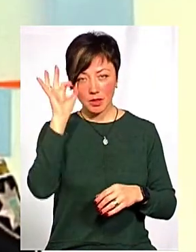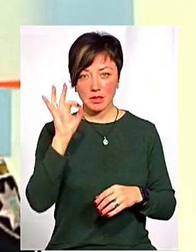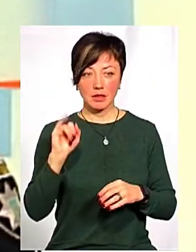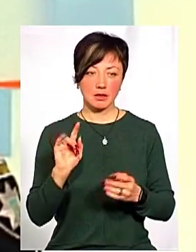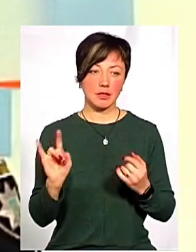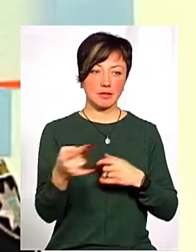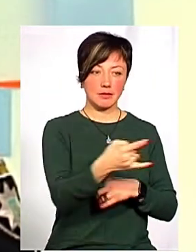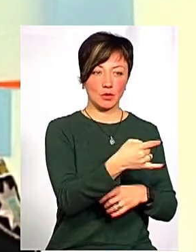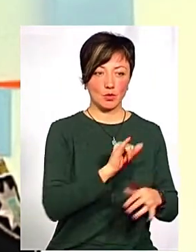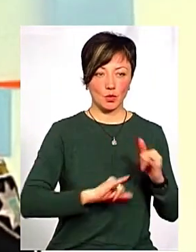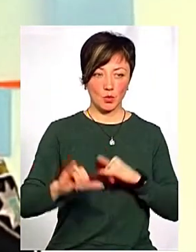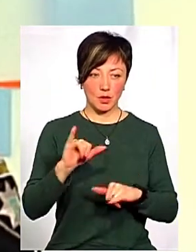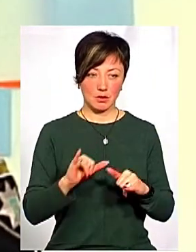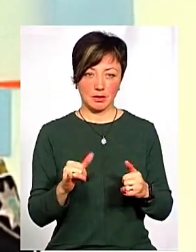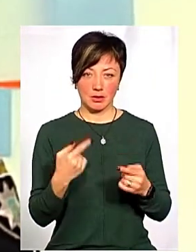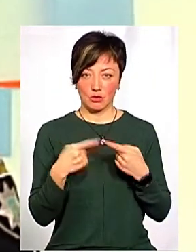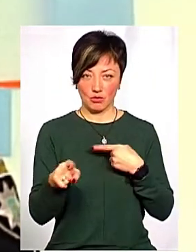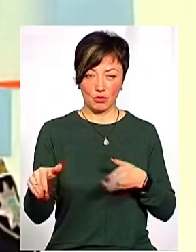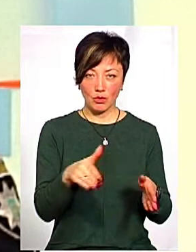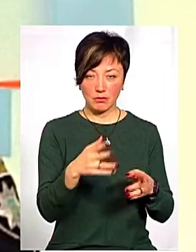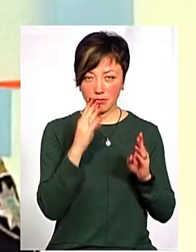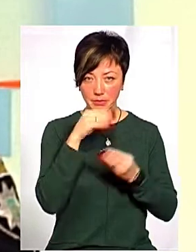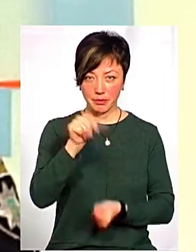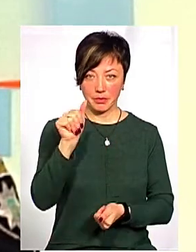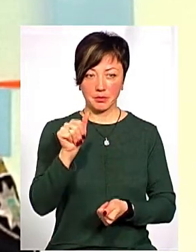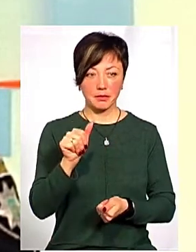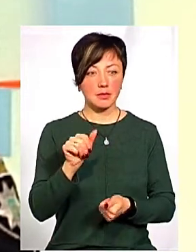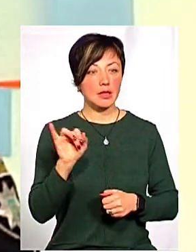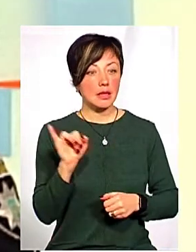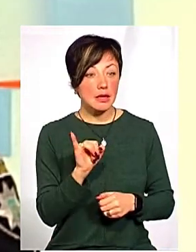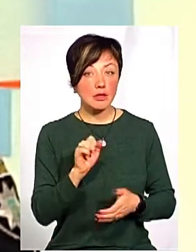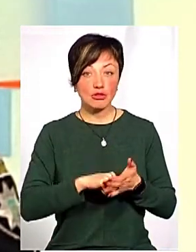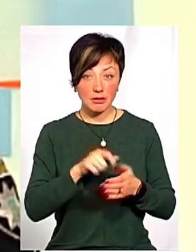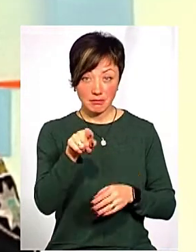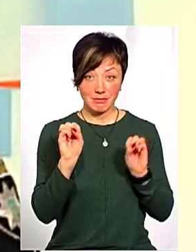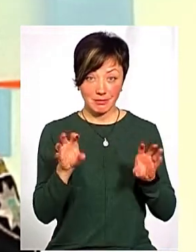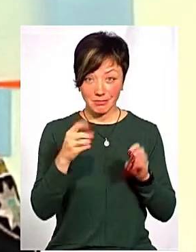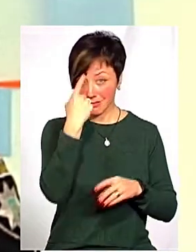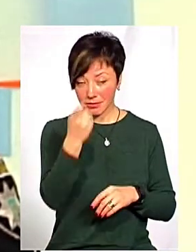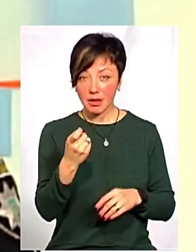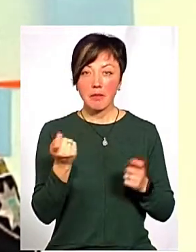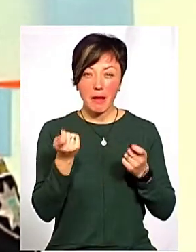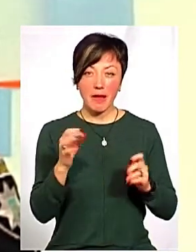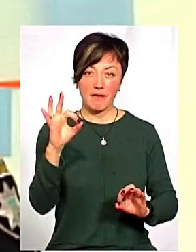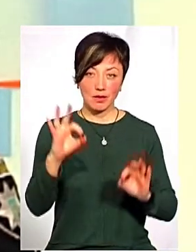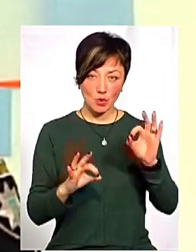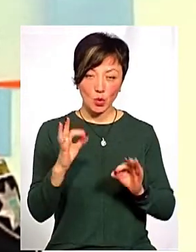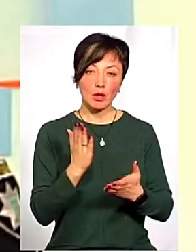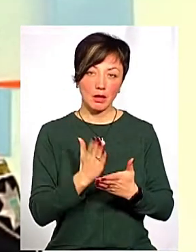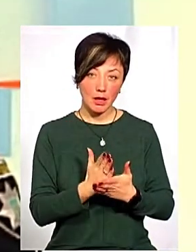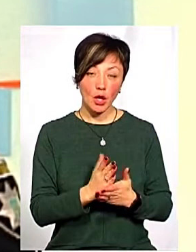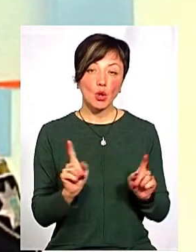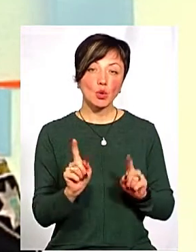і звернув на ґрунтову дорогу, його вже немає. І із-за того, що ти моргнув, є хай маленький відсоток, але він